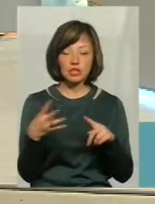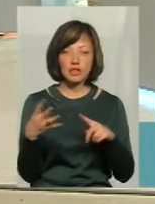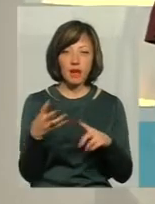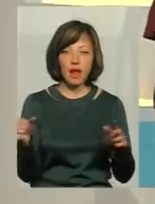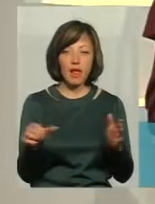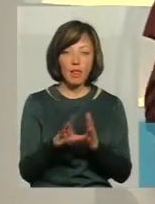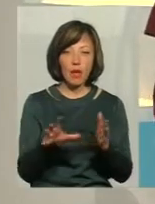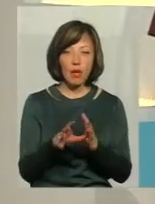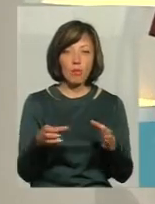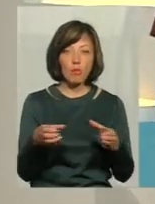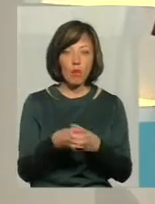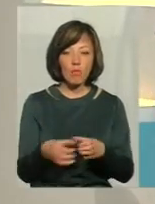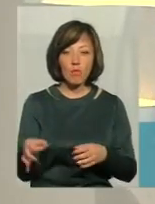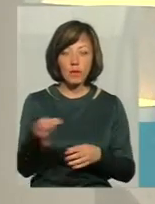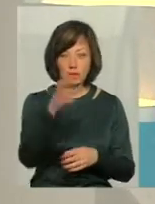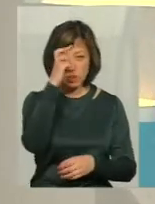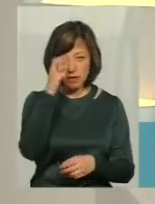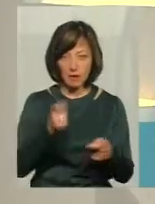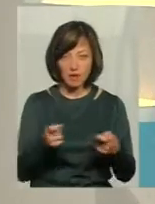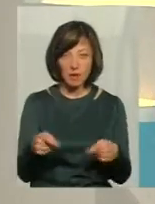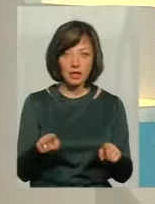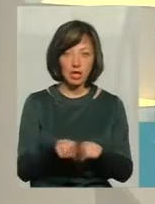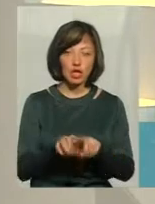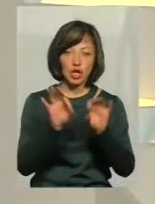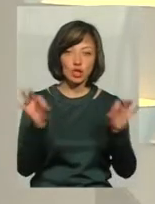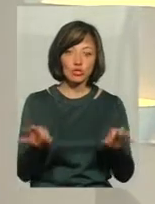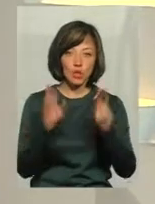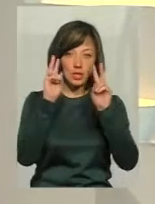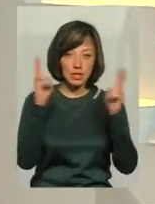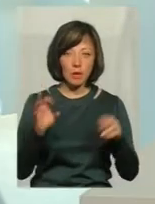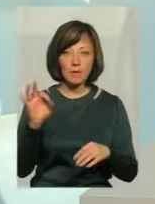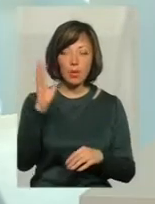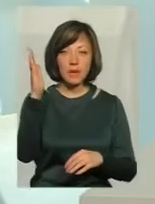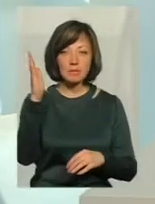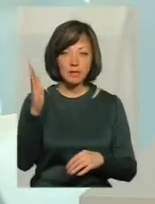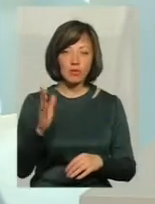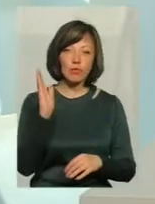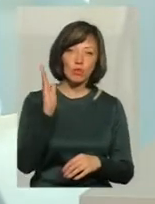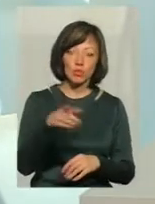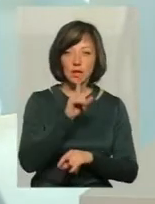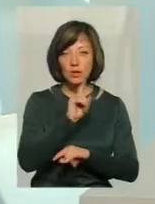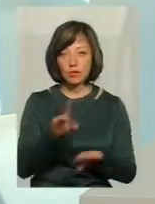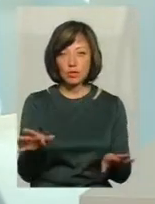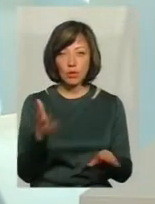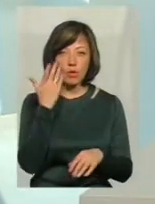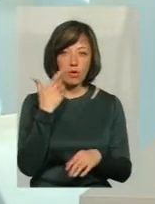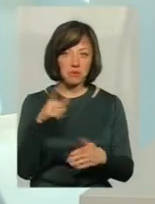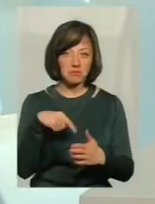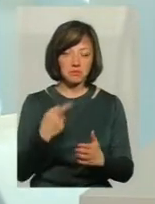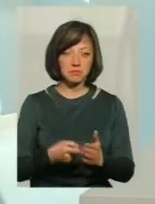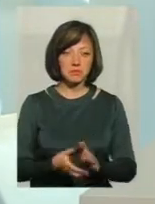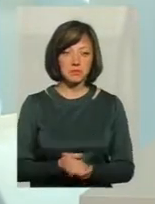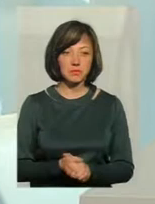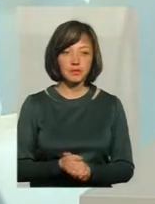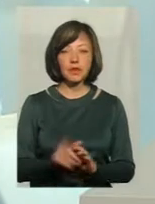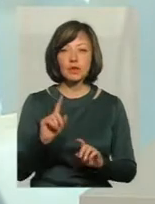запитувала у пана Гриневича. В обласній державній адміністрації теж нічого не знають про перспективи. Буде, не буде, якщо буде, то коли? Ну,